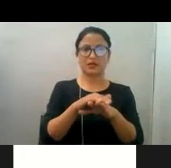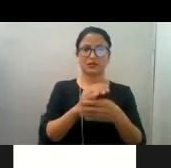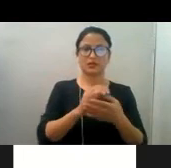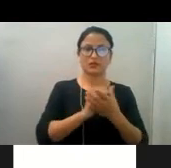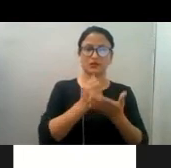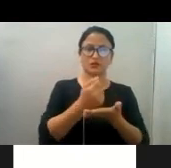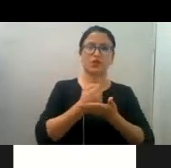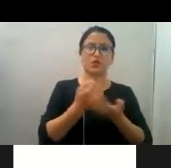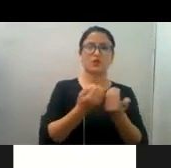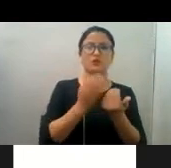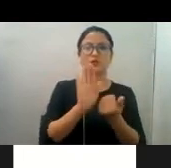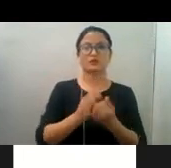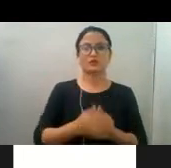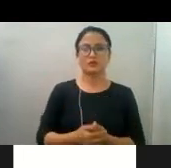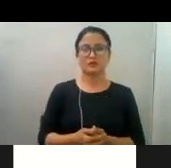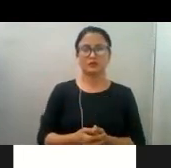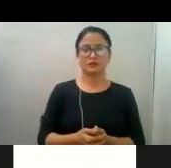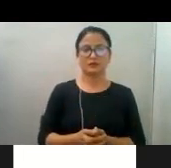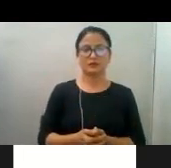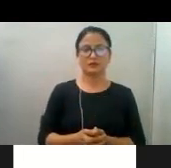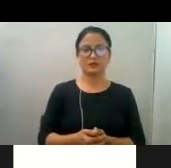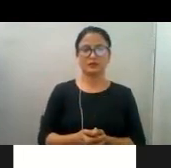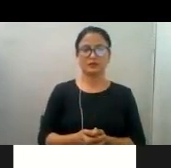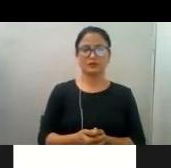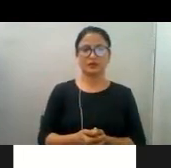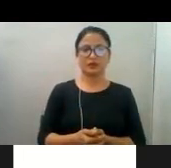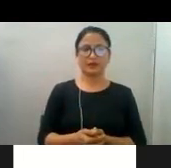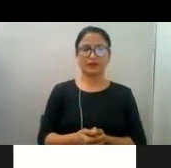सहायता गर्नुभएको छ